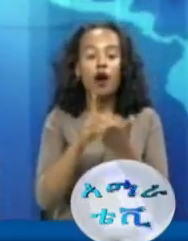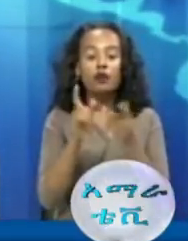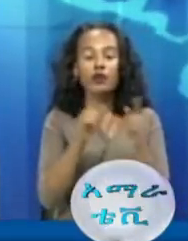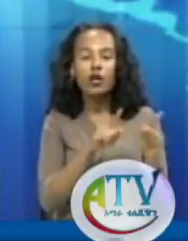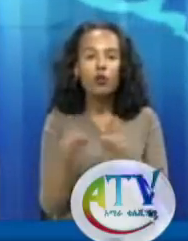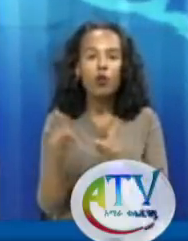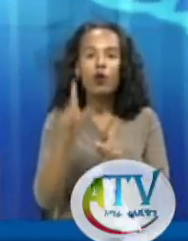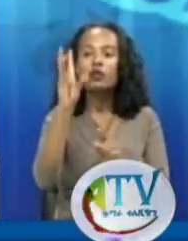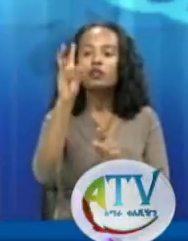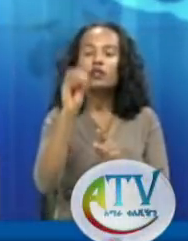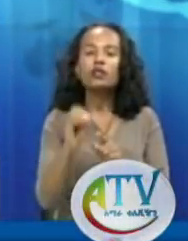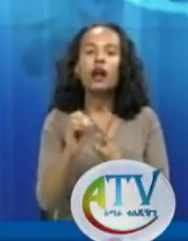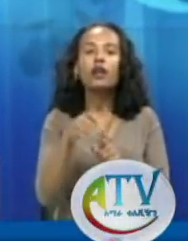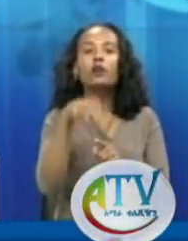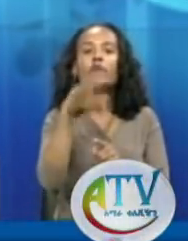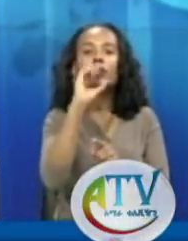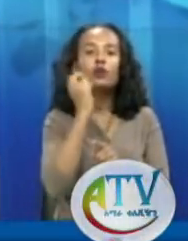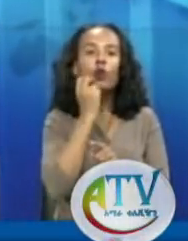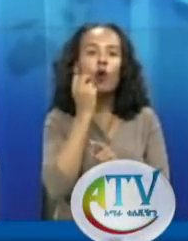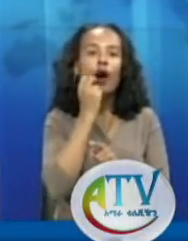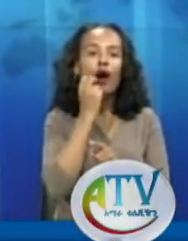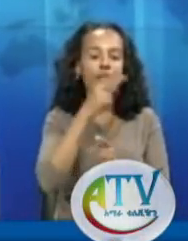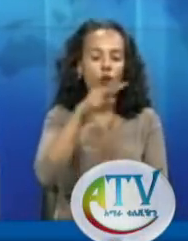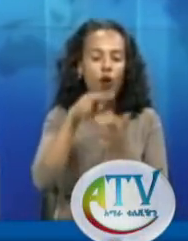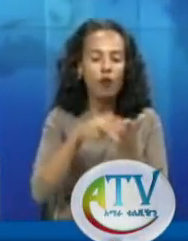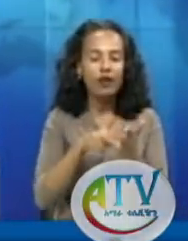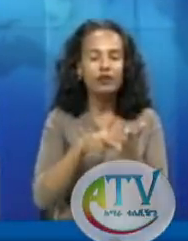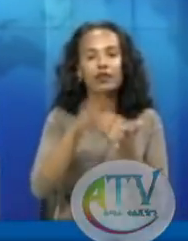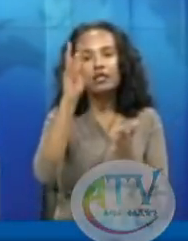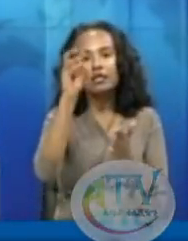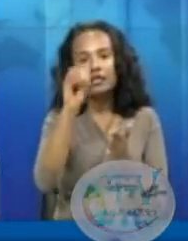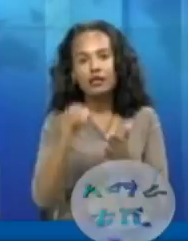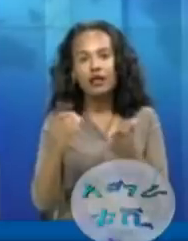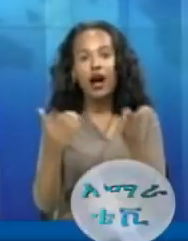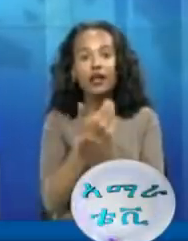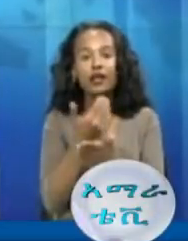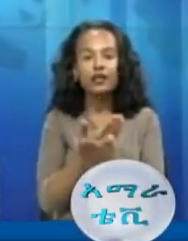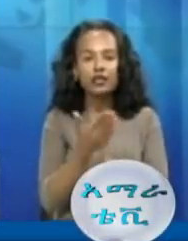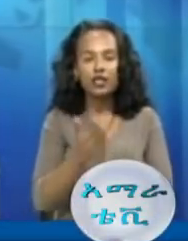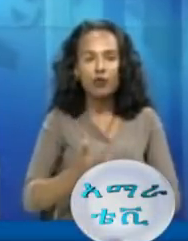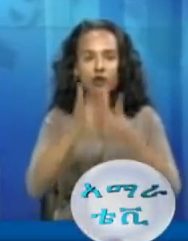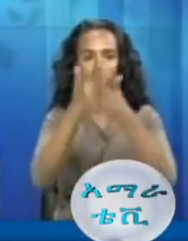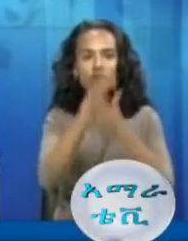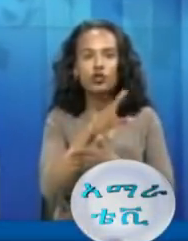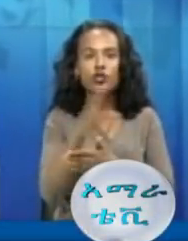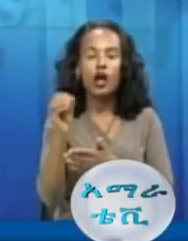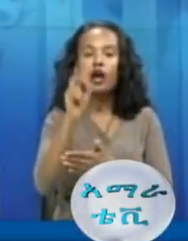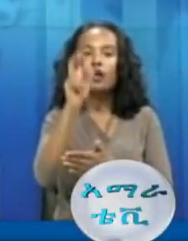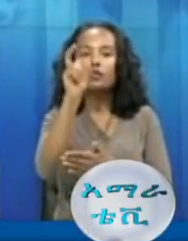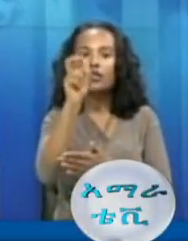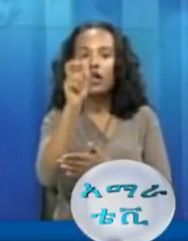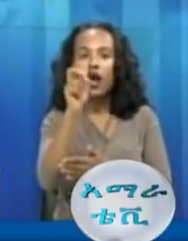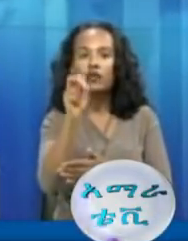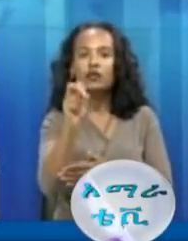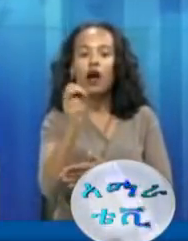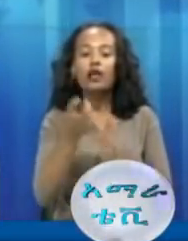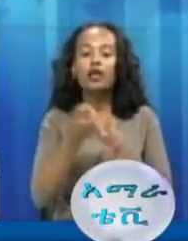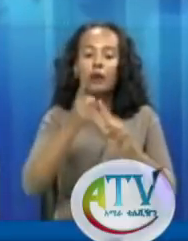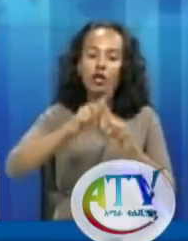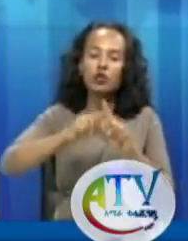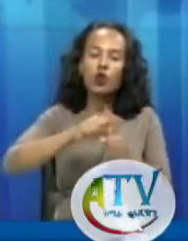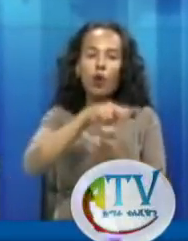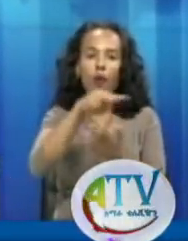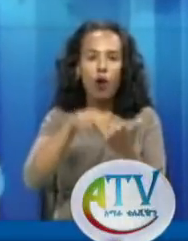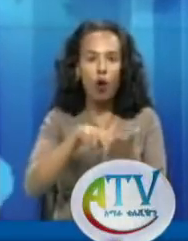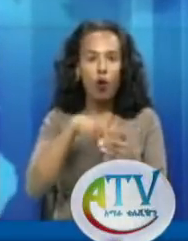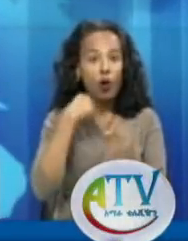60 የመጠጥ ውሃ ተቋማት ጥናቶችን፣ 60 አዳዲስ ግንባታዎችንና 30 የመልሶ